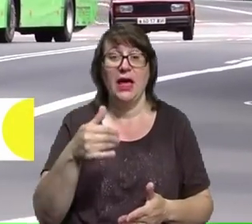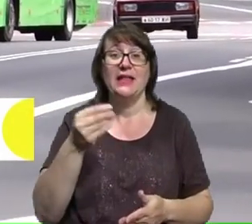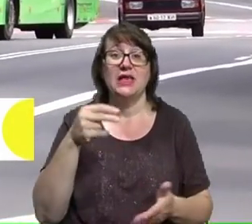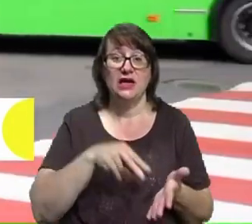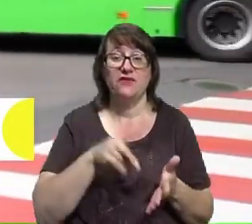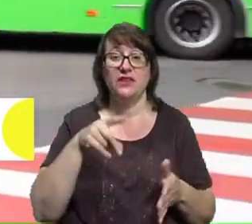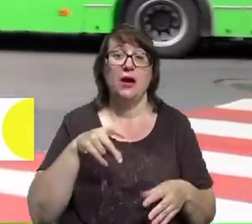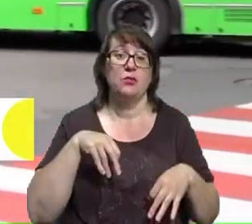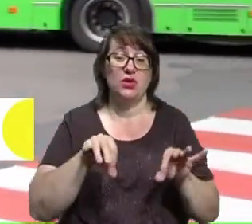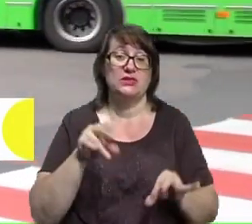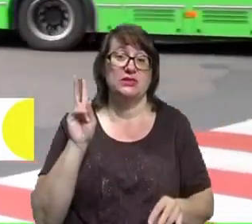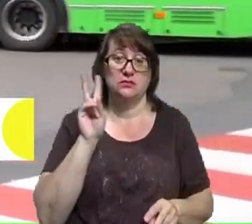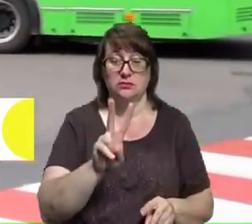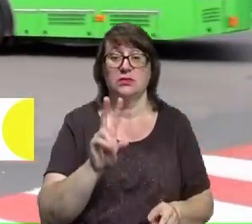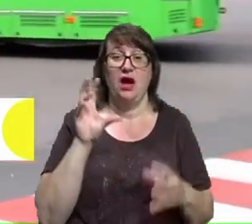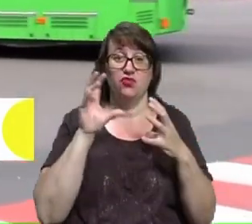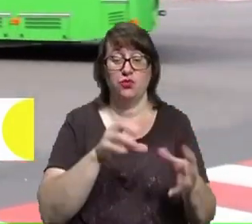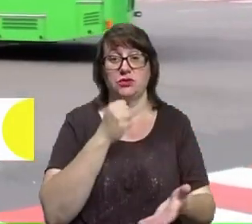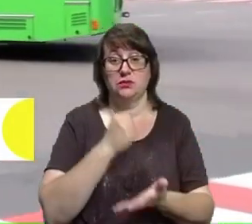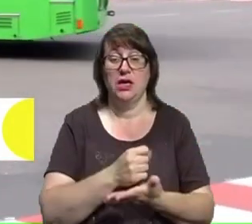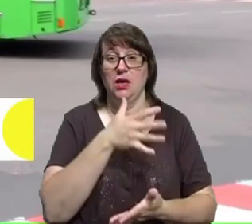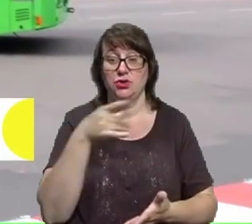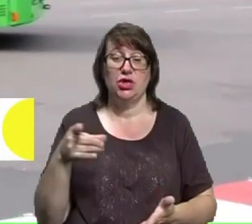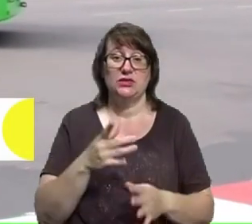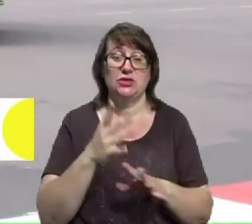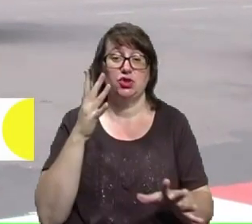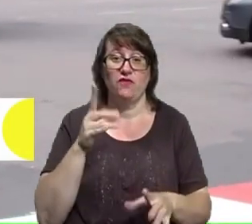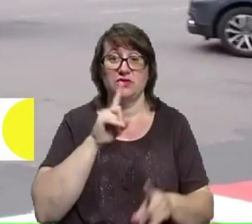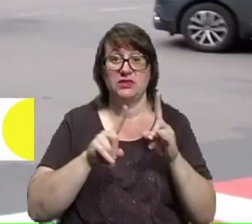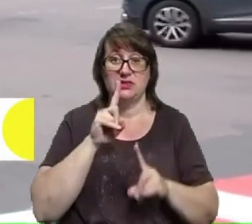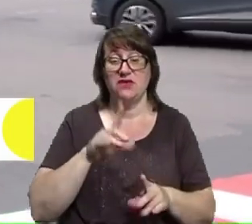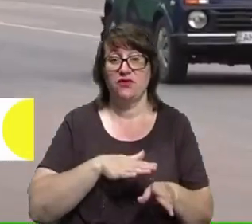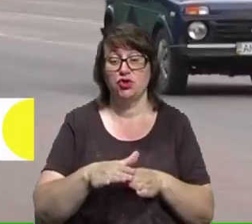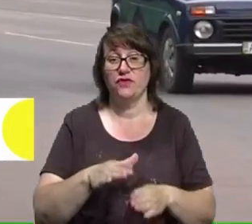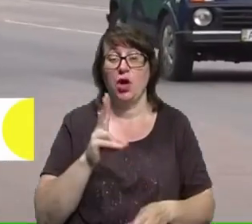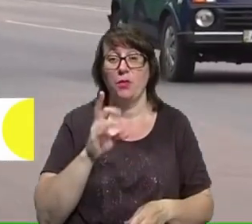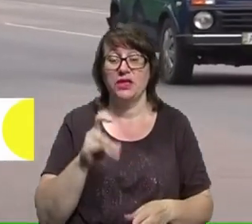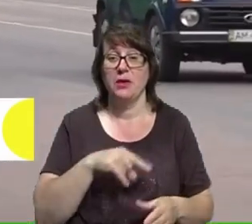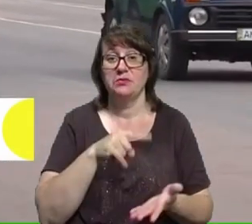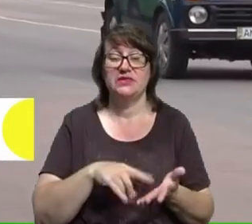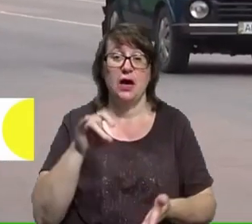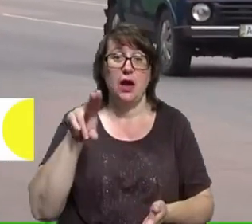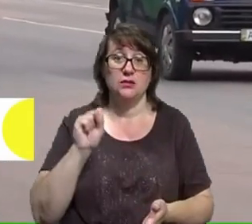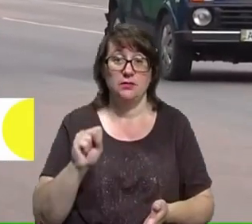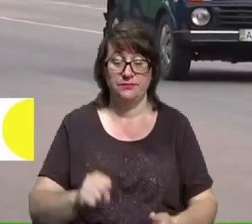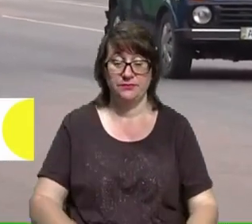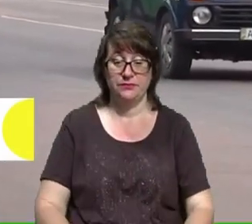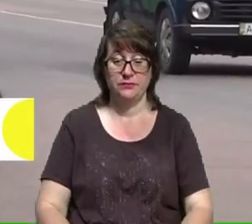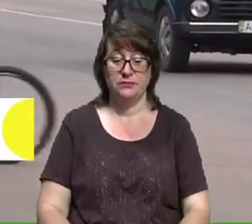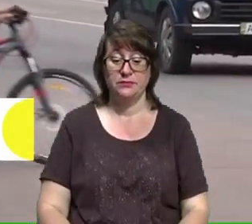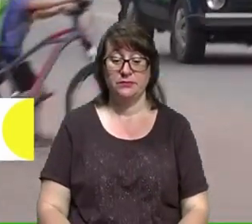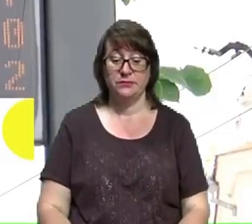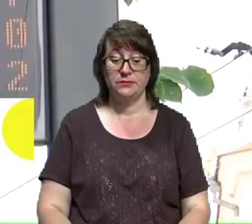та автобусах затвердять під час чергового засідання виконавчого комітету міської ради. Аліна Домбровська, Сергій Кобилянський,